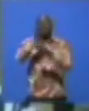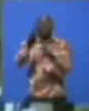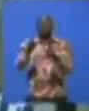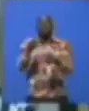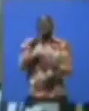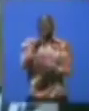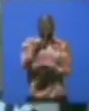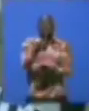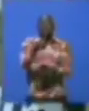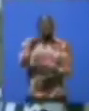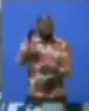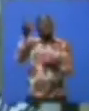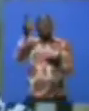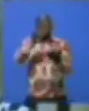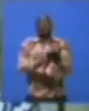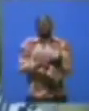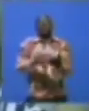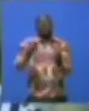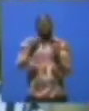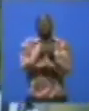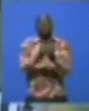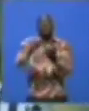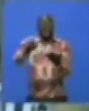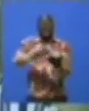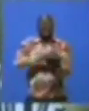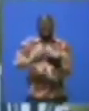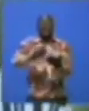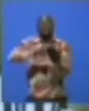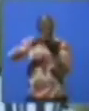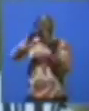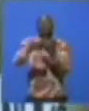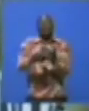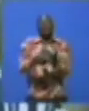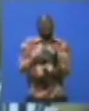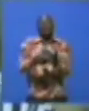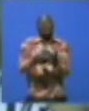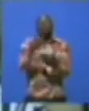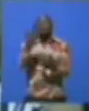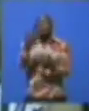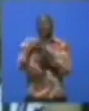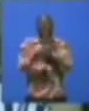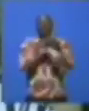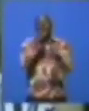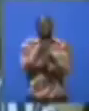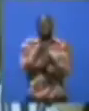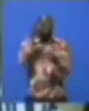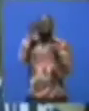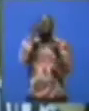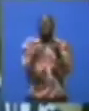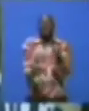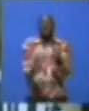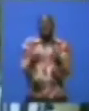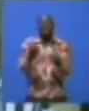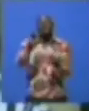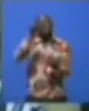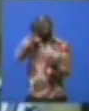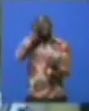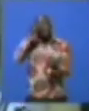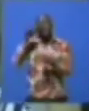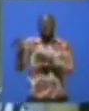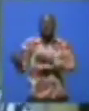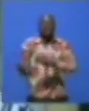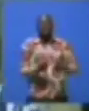des contrats qu'ils signent avec le programme, un contrat de 3 ans. Et à l'issue de ces 3 ans, le gouvernement donc s'engage